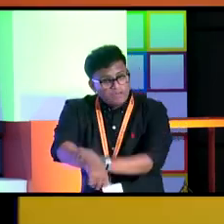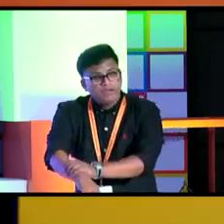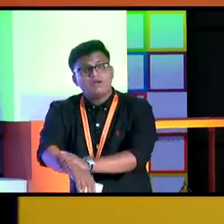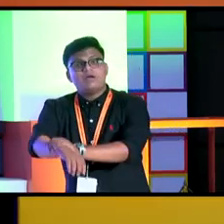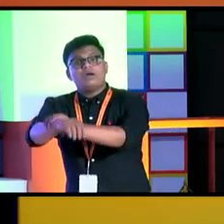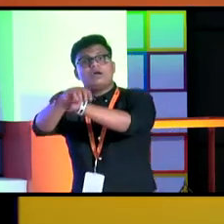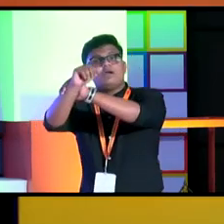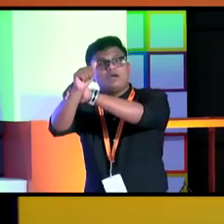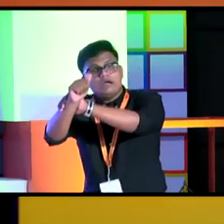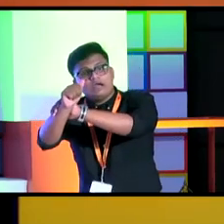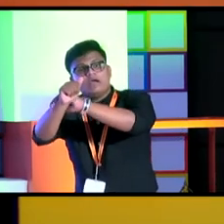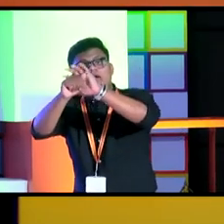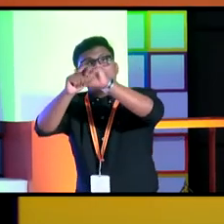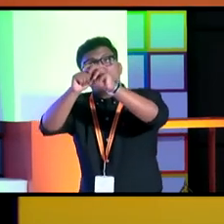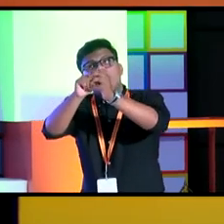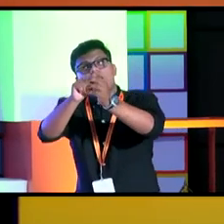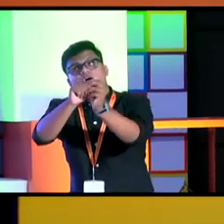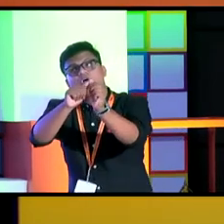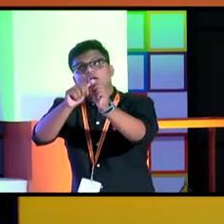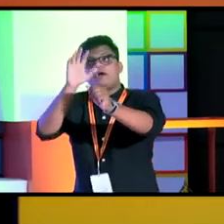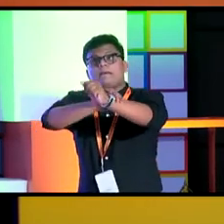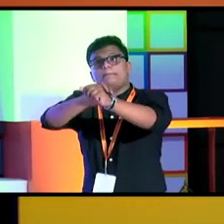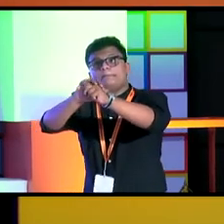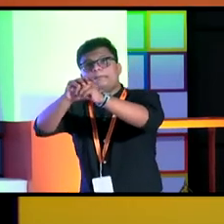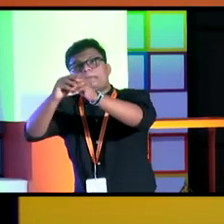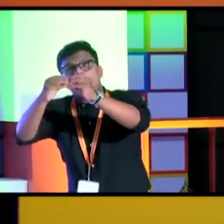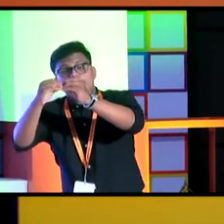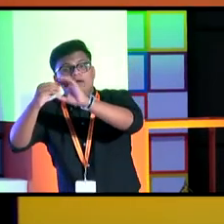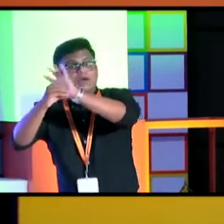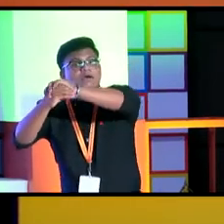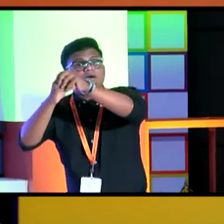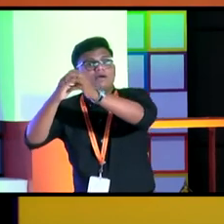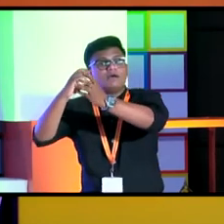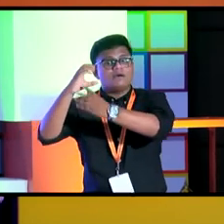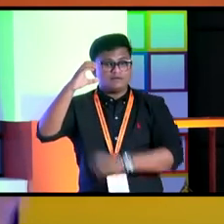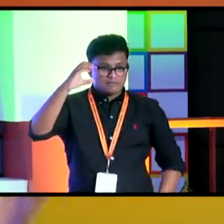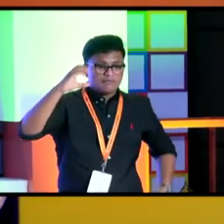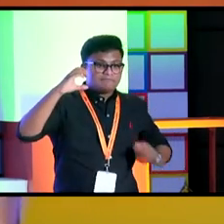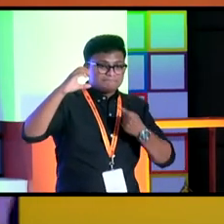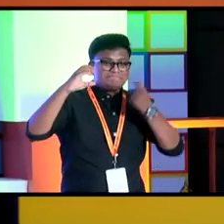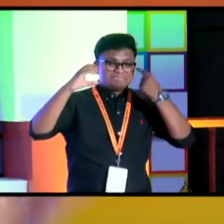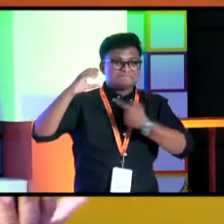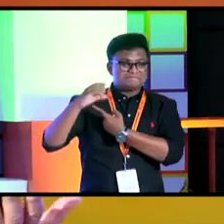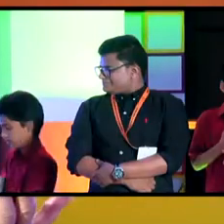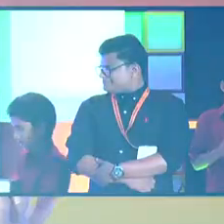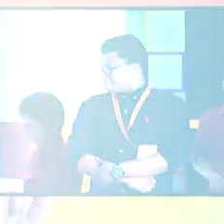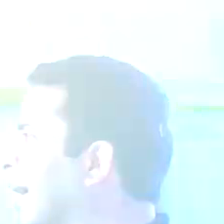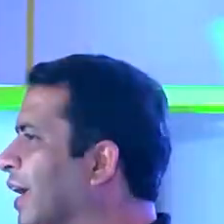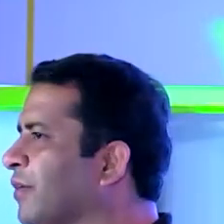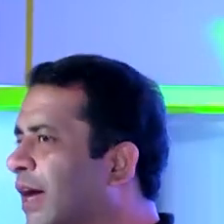हाथ पकड़कर. He could notice that the faculty remaining with this blind child is the faculty of